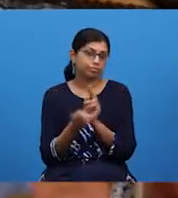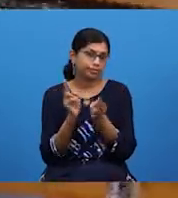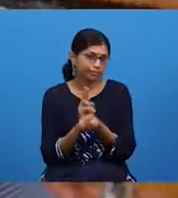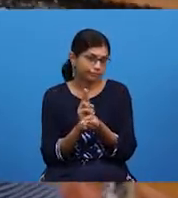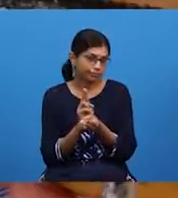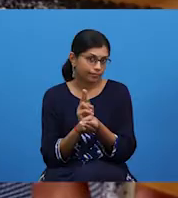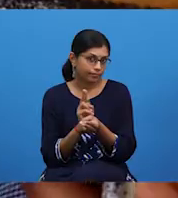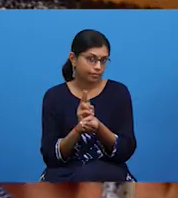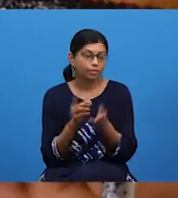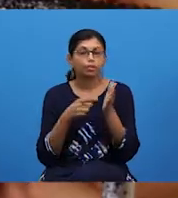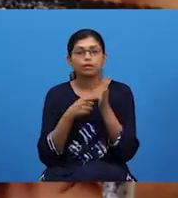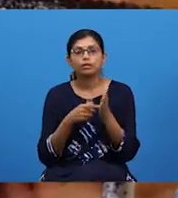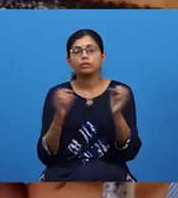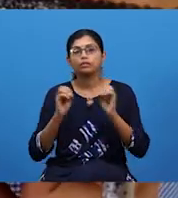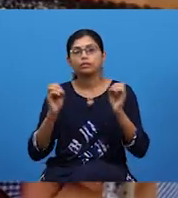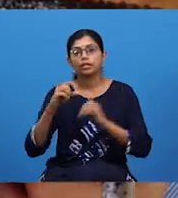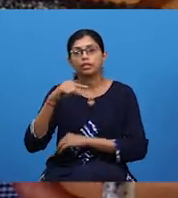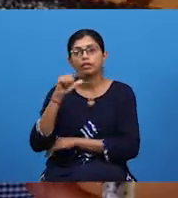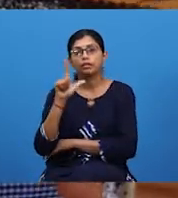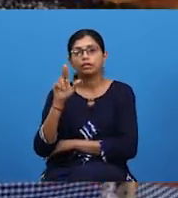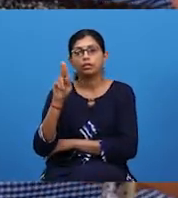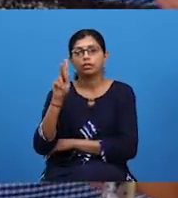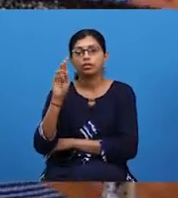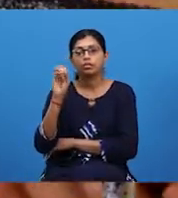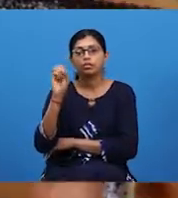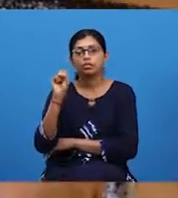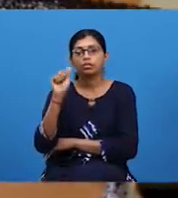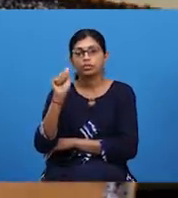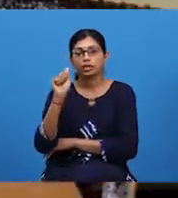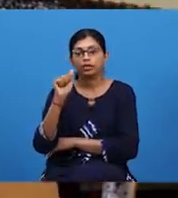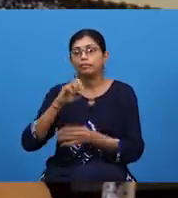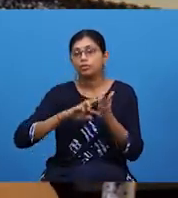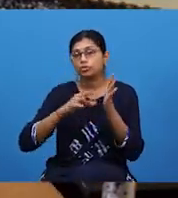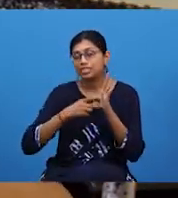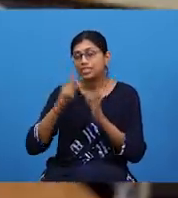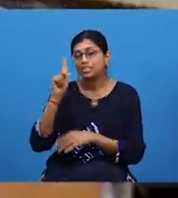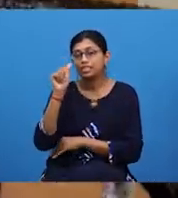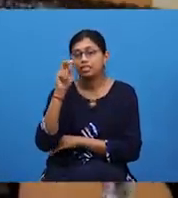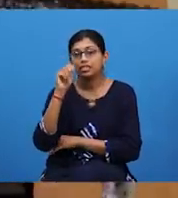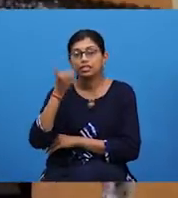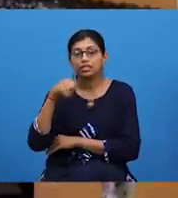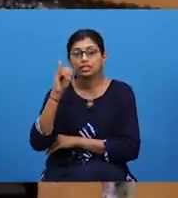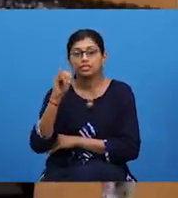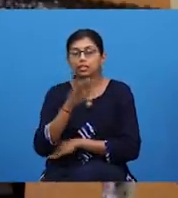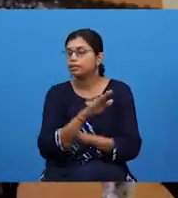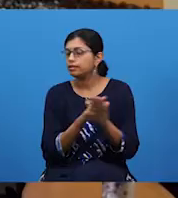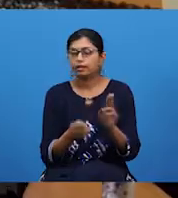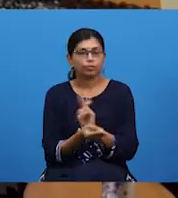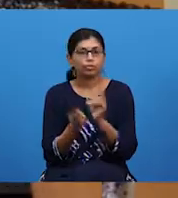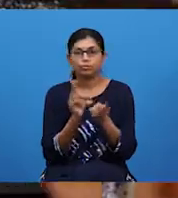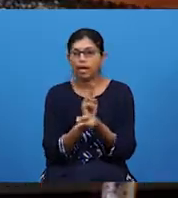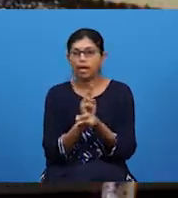menunjukkan tiada kehadiran glukosa, maka kanji tidak berubah daripada kanji kepada